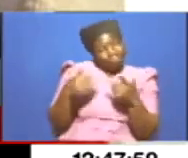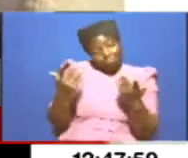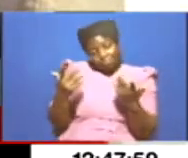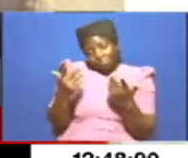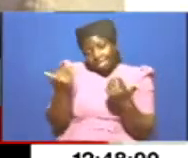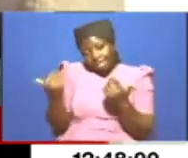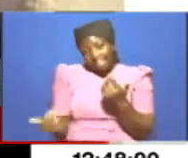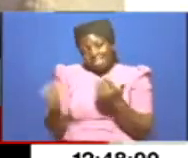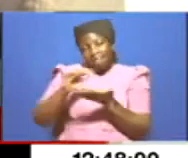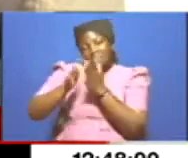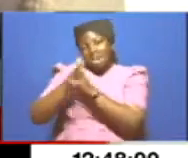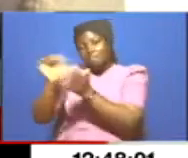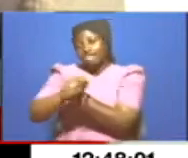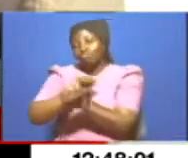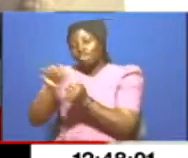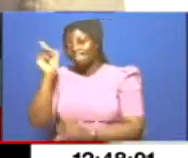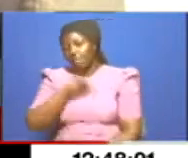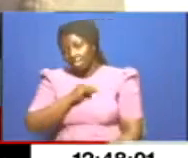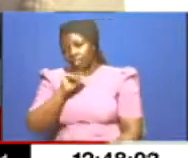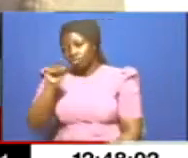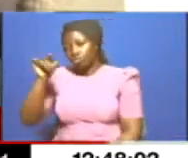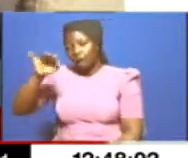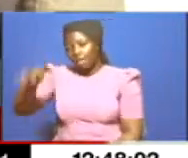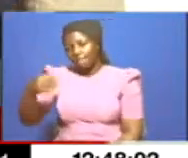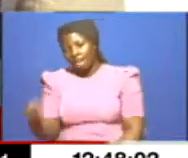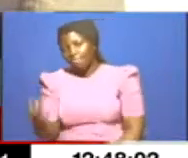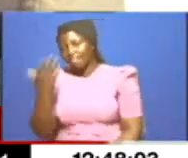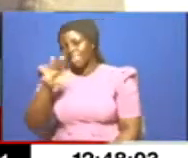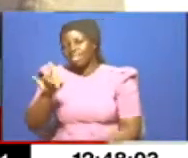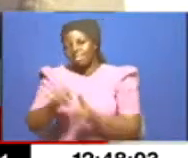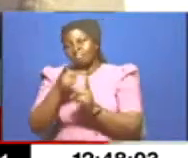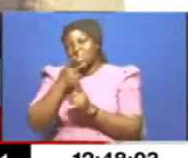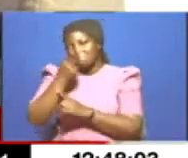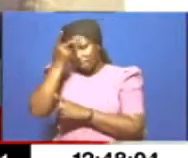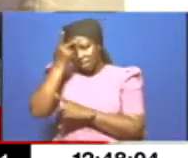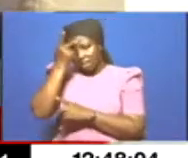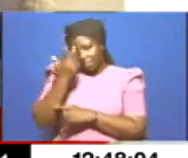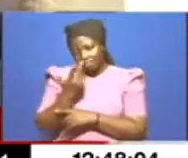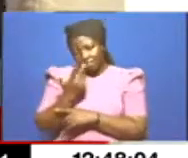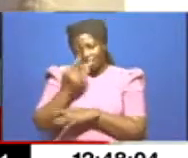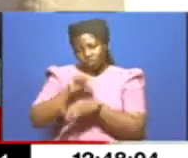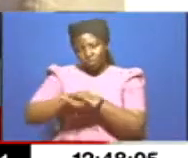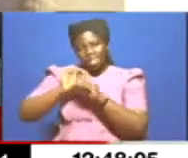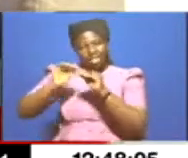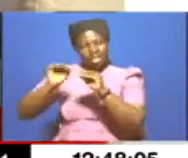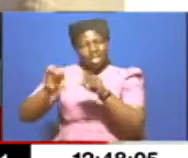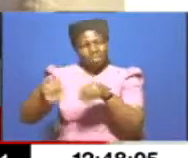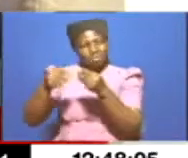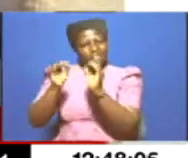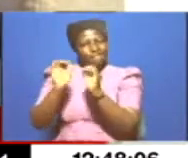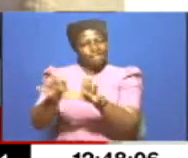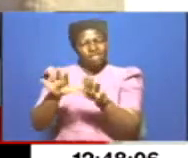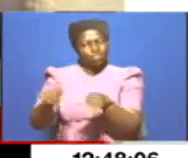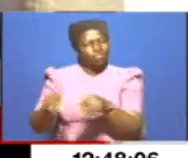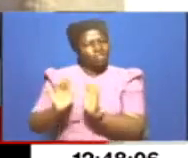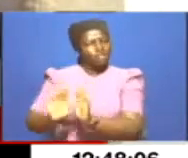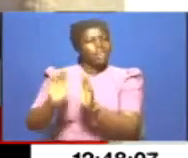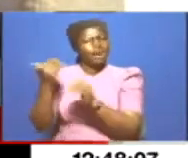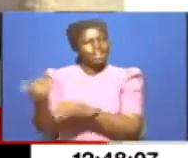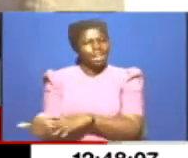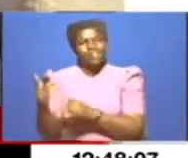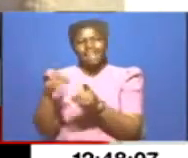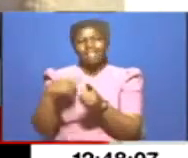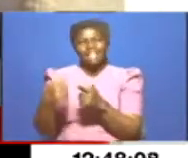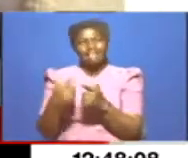na umeanguka kama mzazi. Mm-hmm. Yale yani mafunzo mema haumpi kabisa. Umemwacha mtoto na ataenda kuharibu. Na